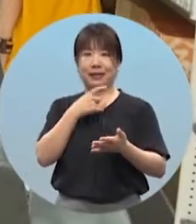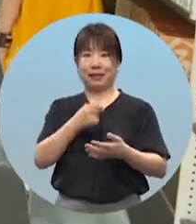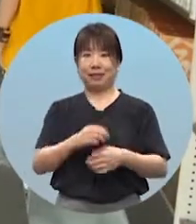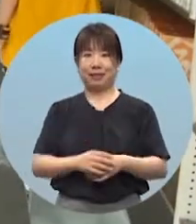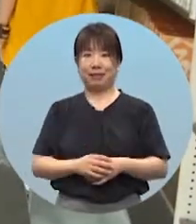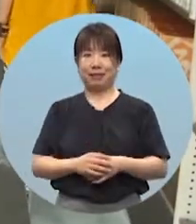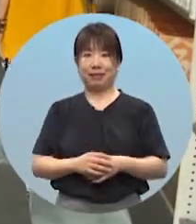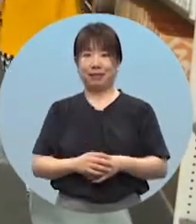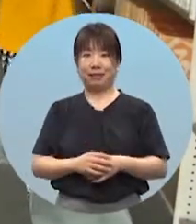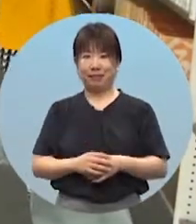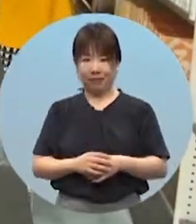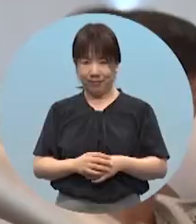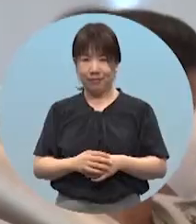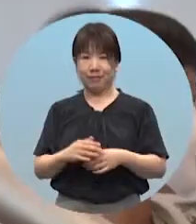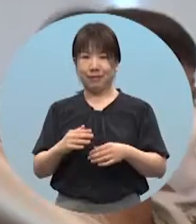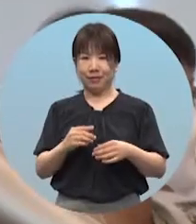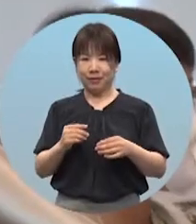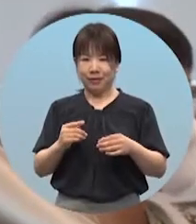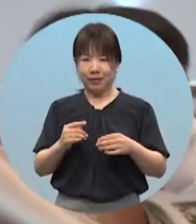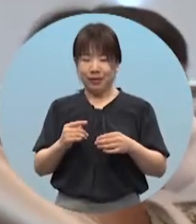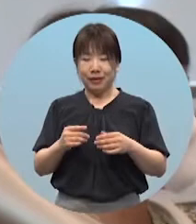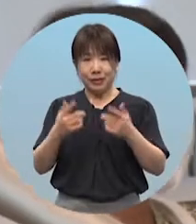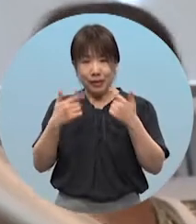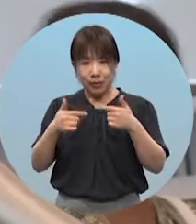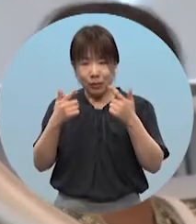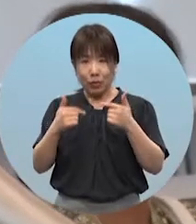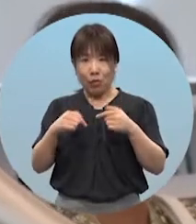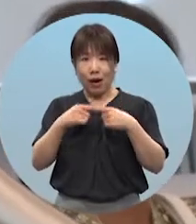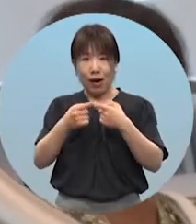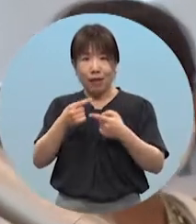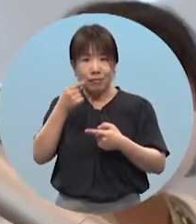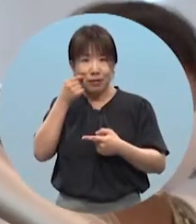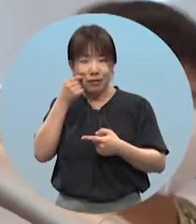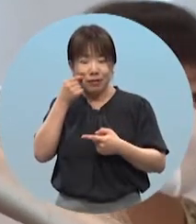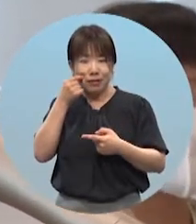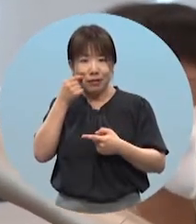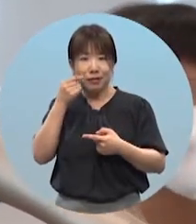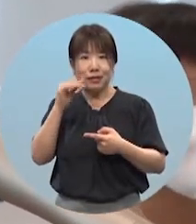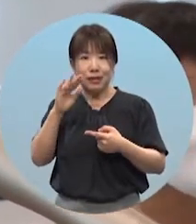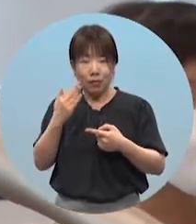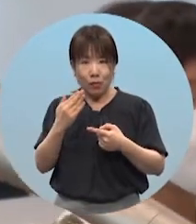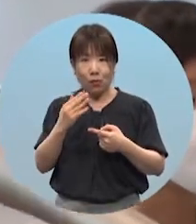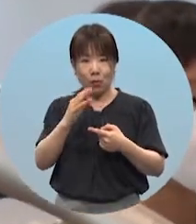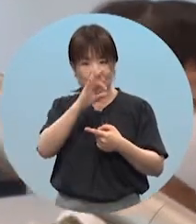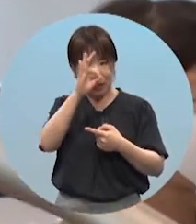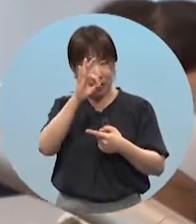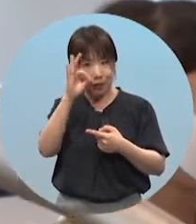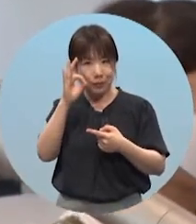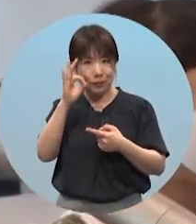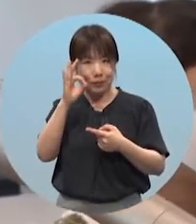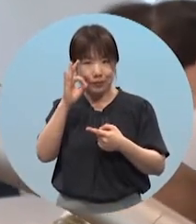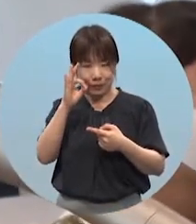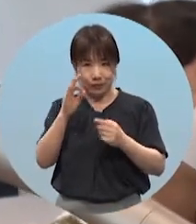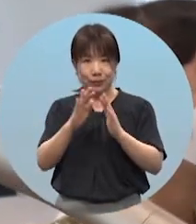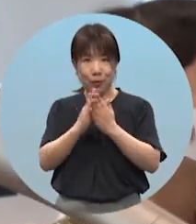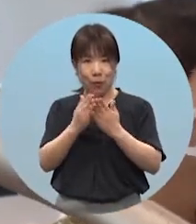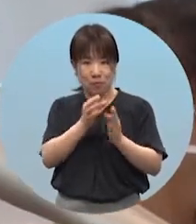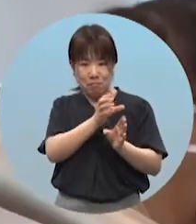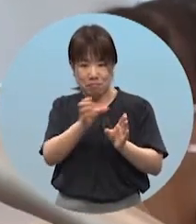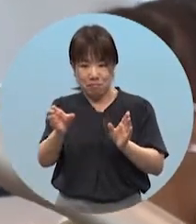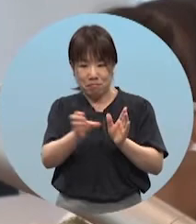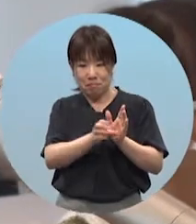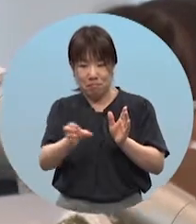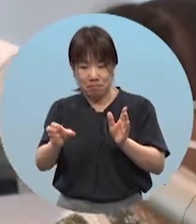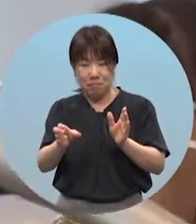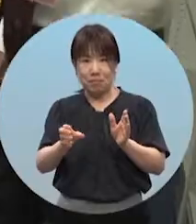があるのがびっくりしました。 普段は行けないところにテーマ別のものがいっぱい並んでたから